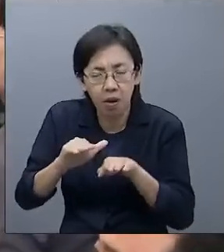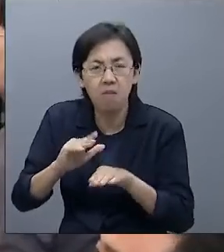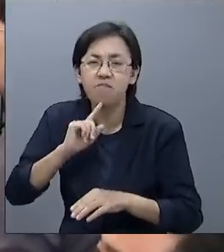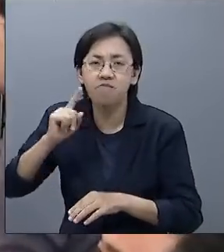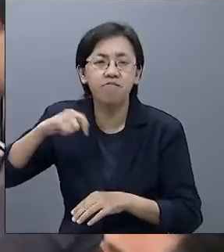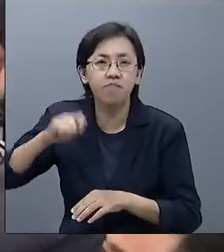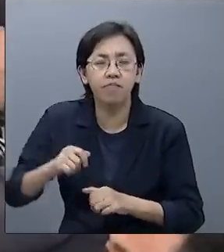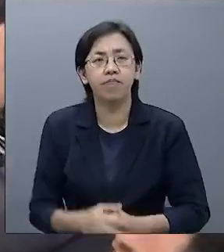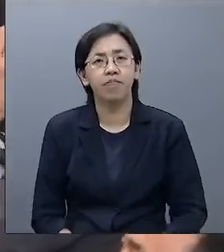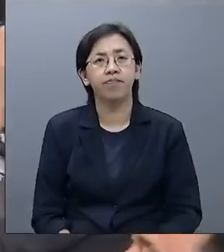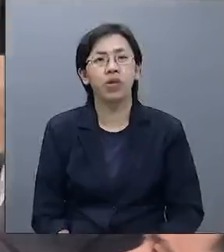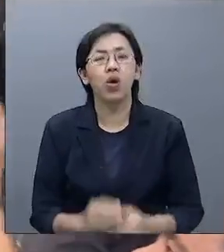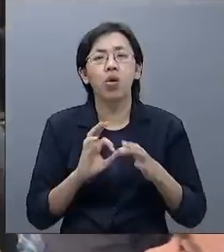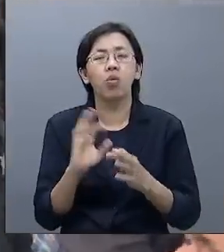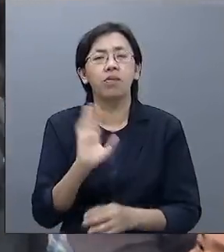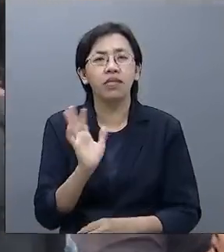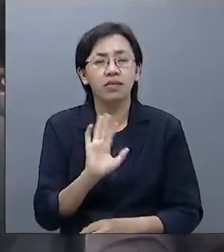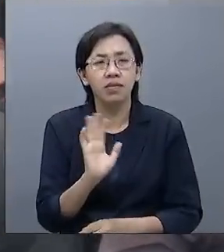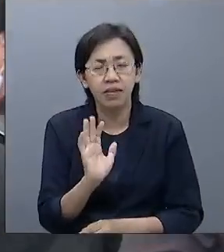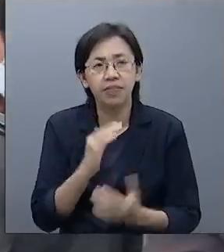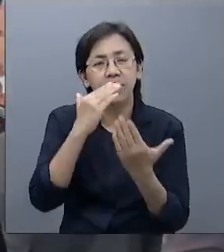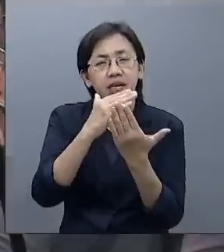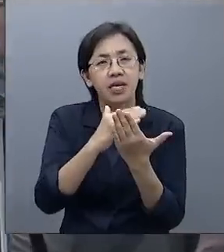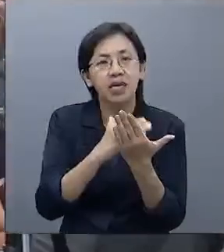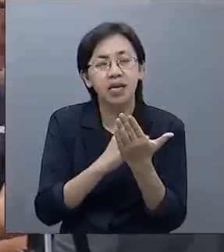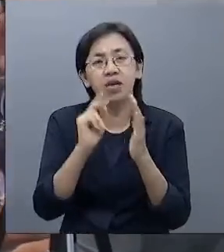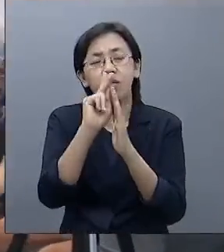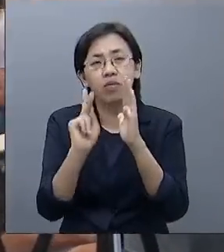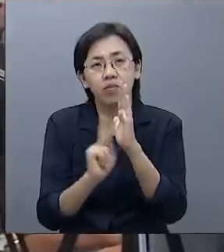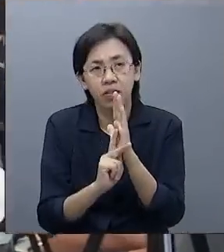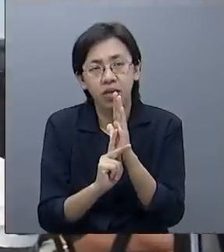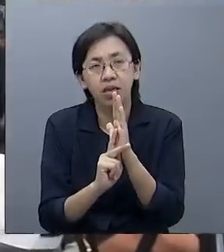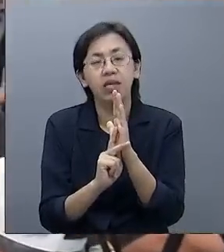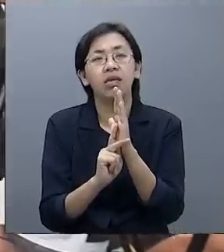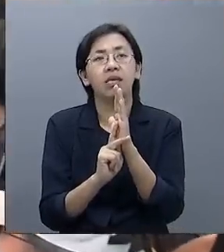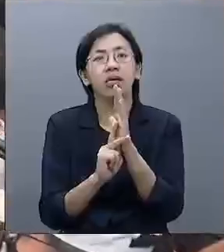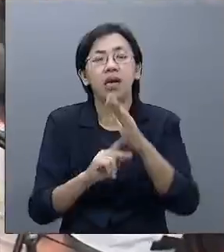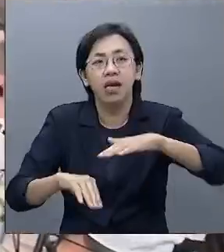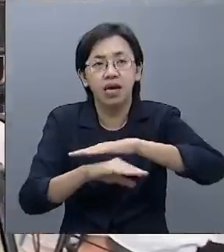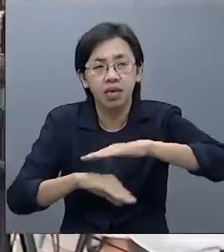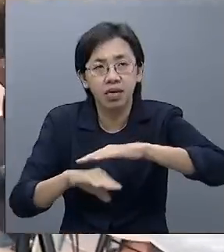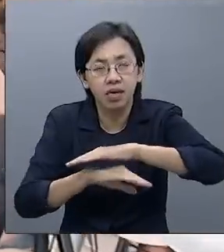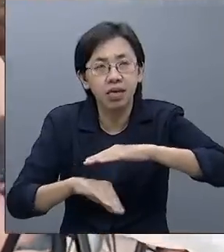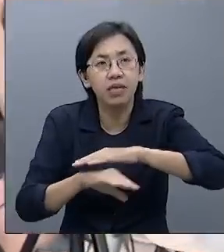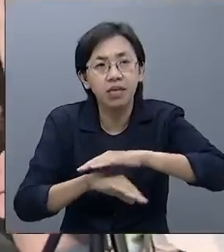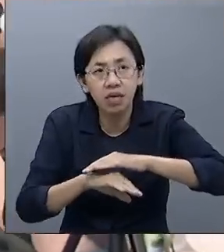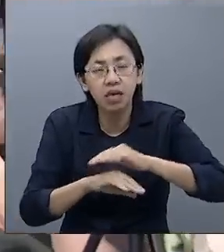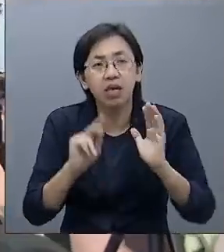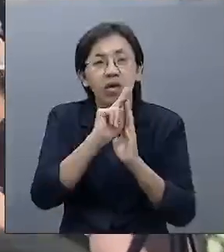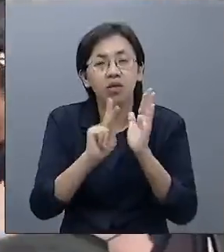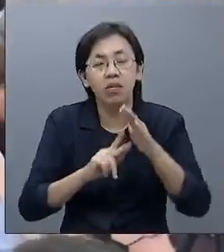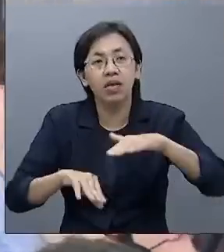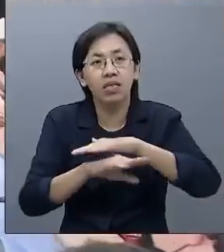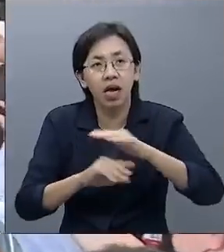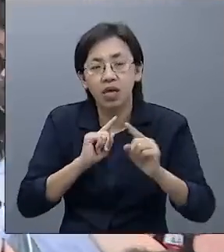ที่ต้องกังวลนะครับเพราะว่าในรายละเอียดเรื่องเกี่ยวกับกฎหมายแล้วก็ในเรื่องของหลักฐานเนี่ยที่ได้ถามมาเนี่ยได้ปรึกษ